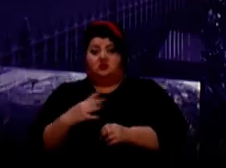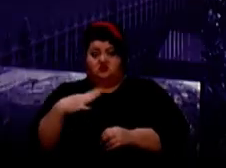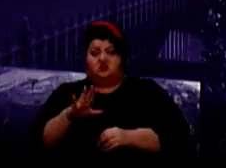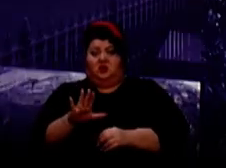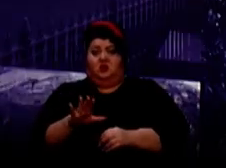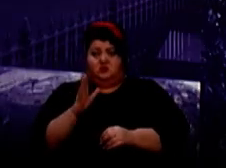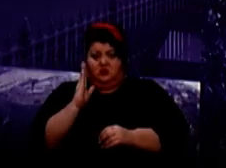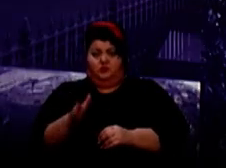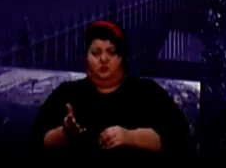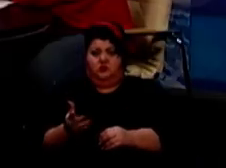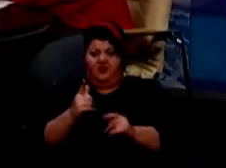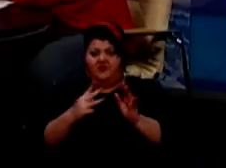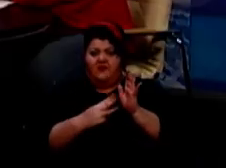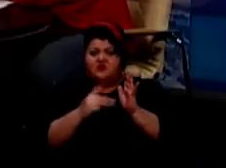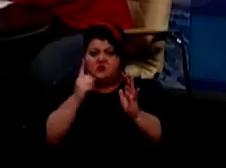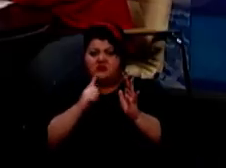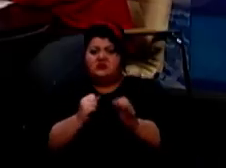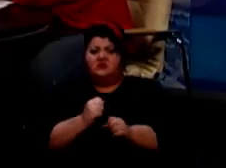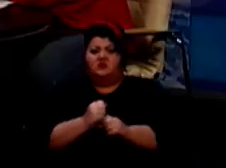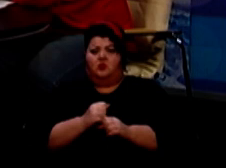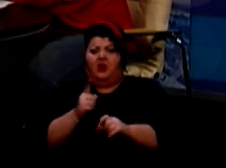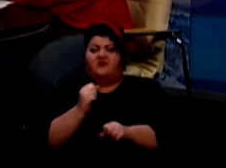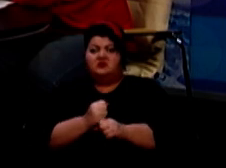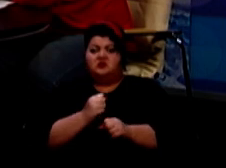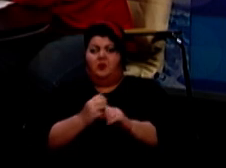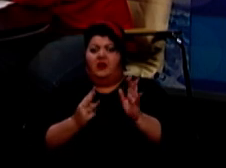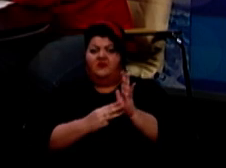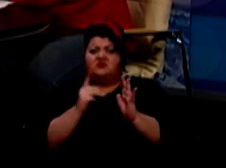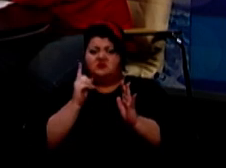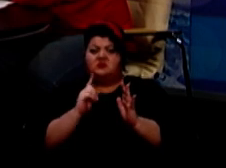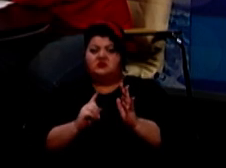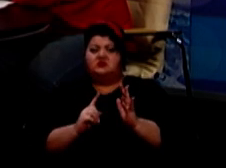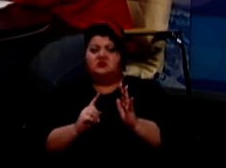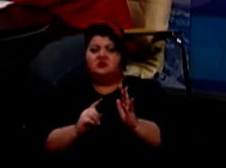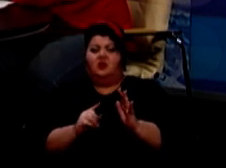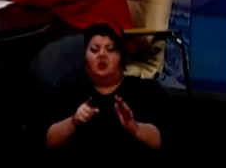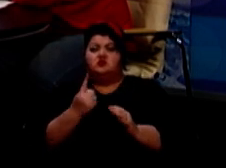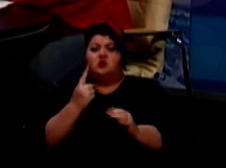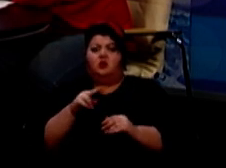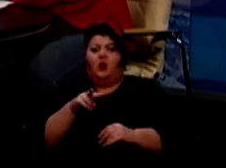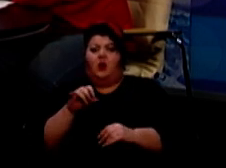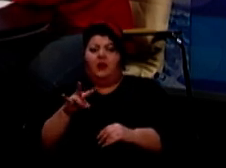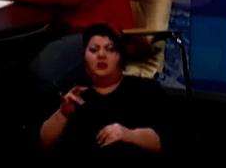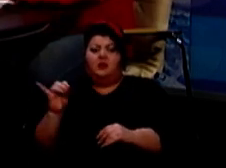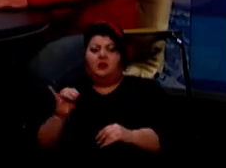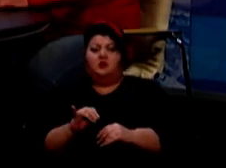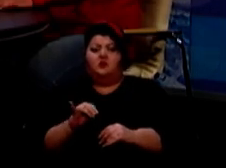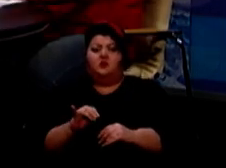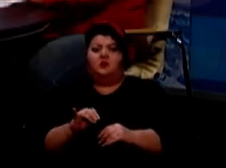нам всім? Ви 10 місяців працюєте. Ви зробили хоч одну зупинку за свої 8 місяців конденсу? Хоч одну лінію виділяти смугу